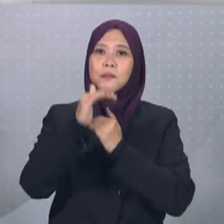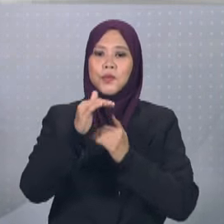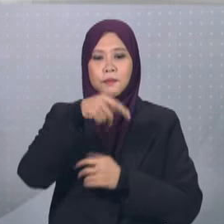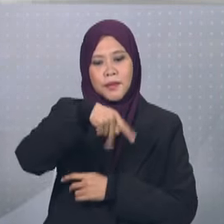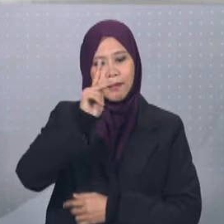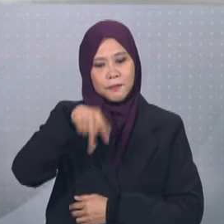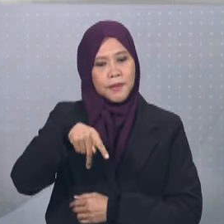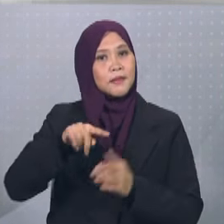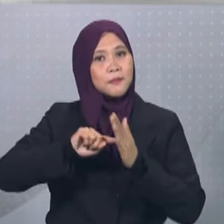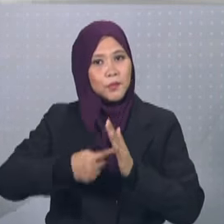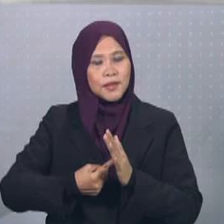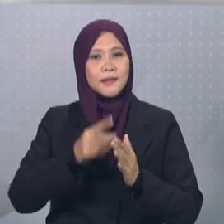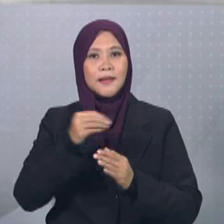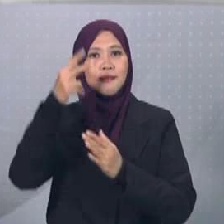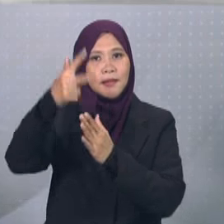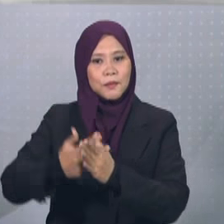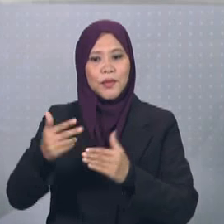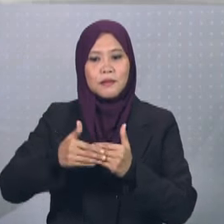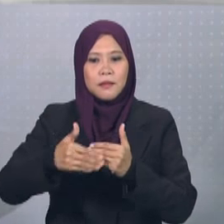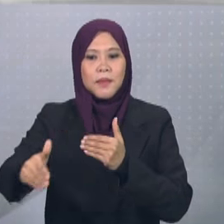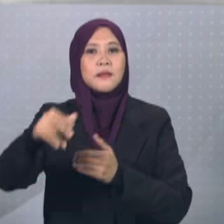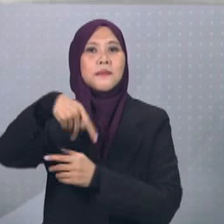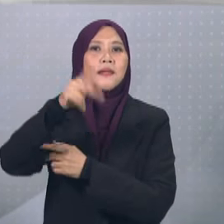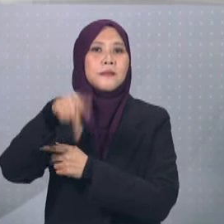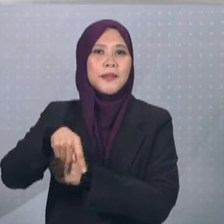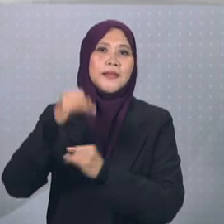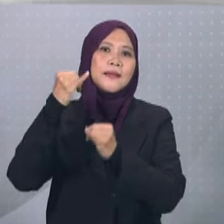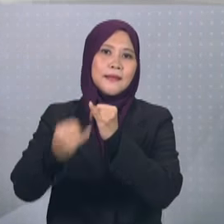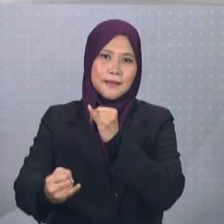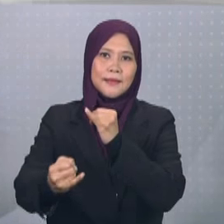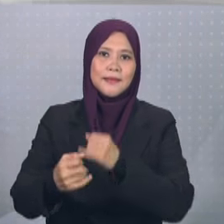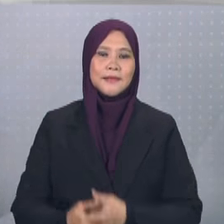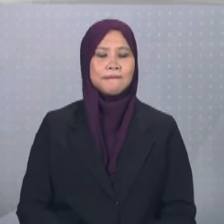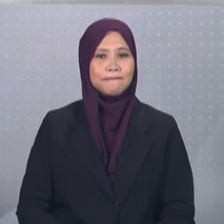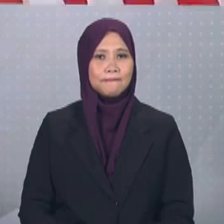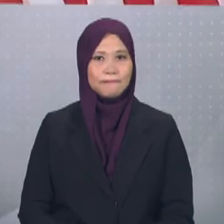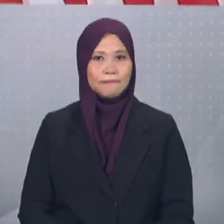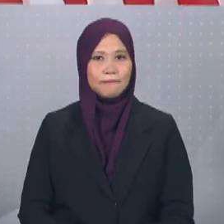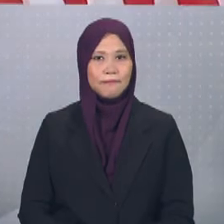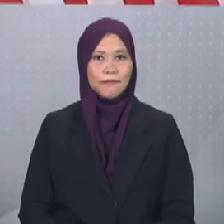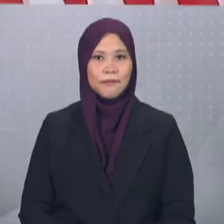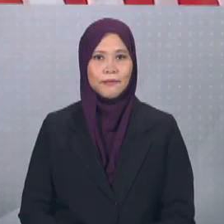PKP dilaksana dan 3 bulan selepas PKP berakhir.